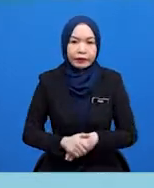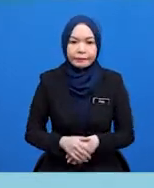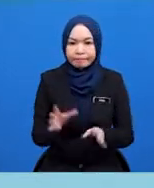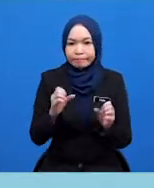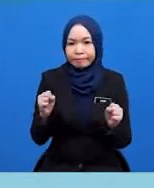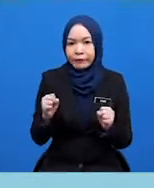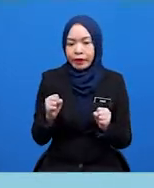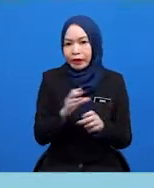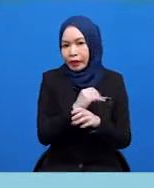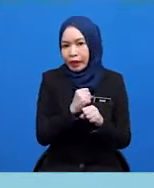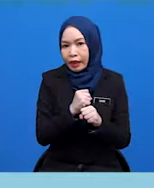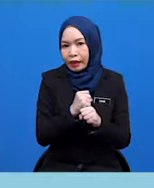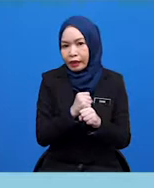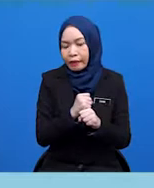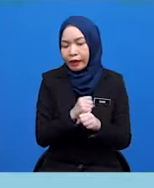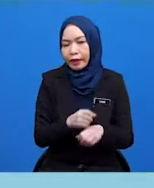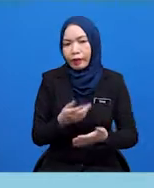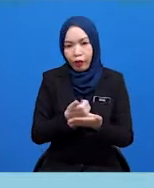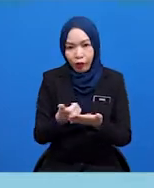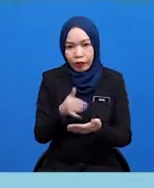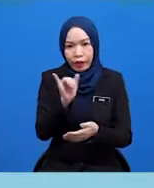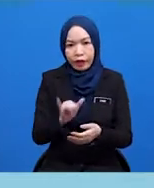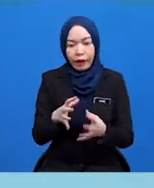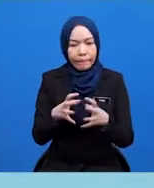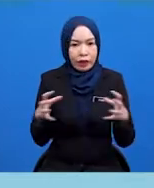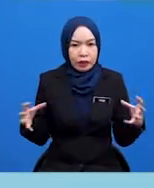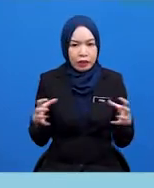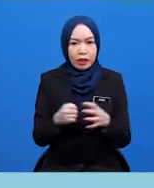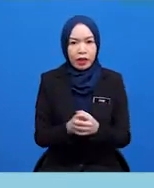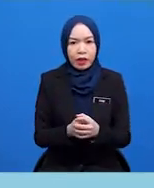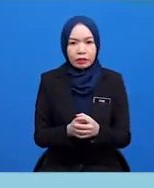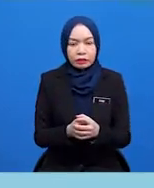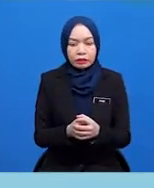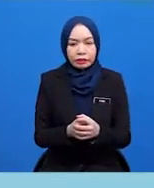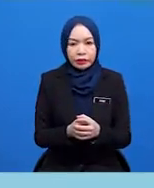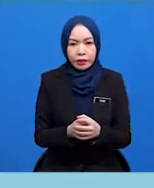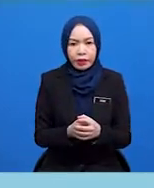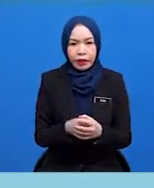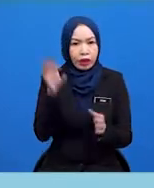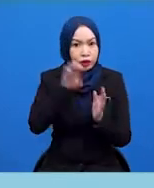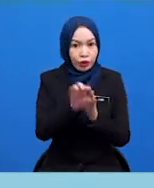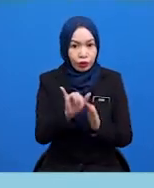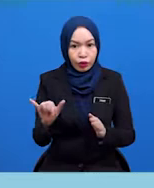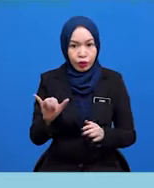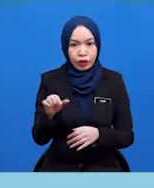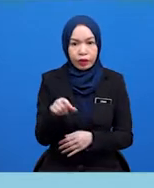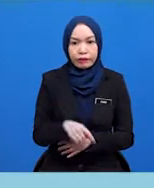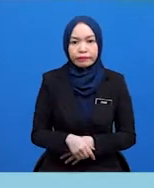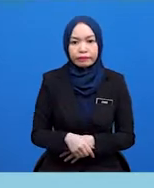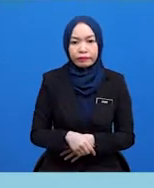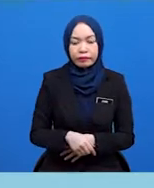melalui pelaburan agensi kerajaan dan pelaburan swasta seperti Lembaga Urusan Tabung